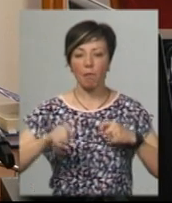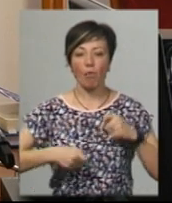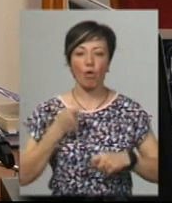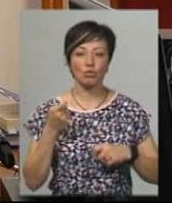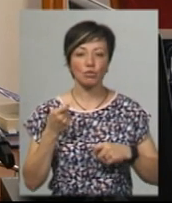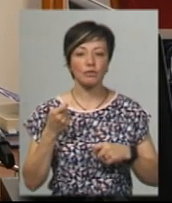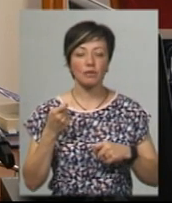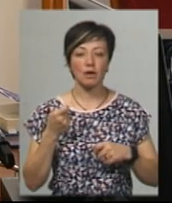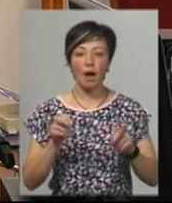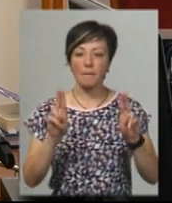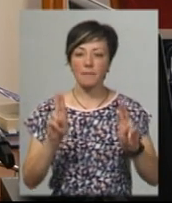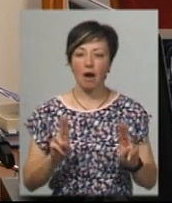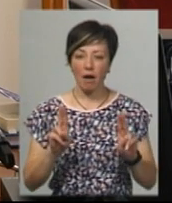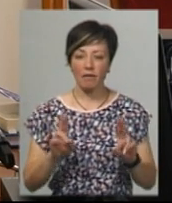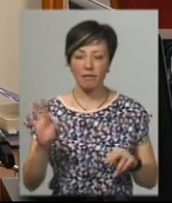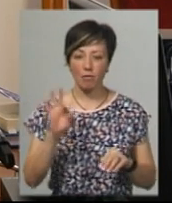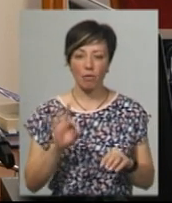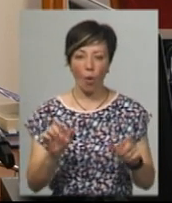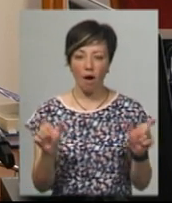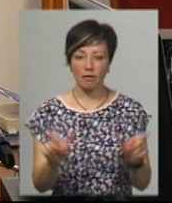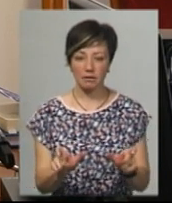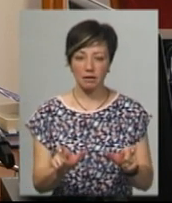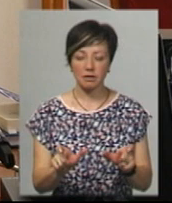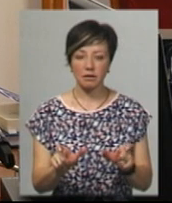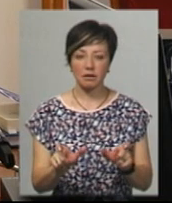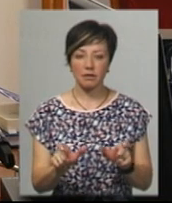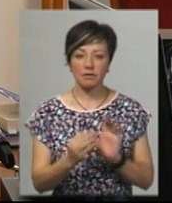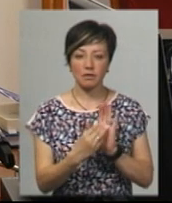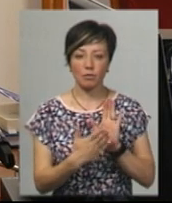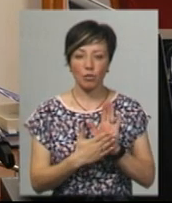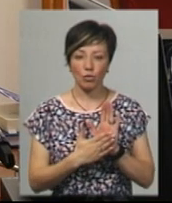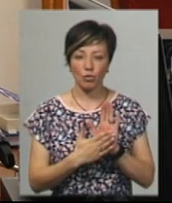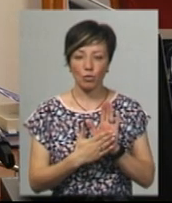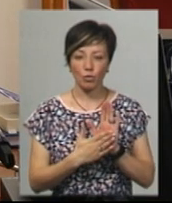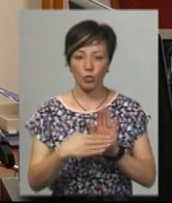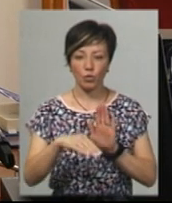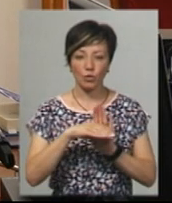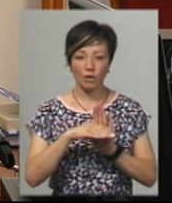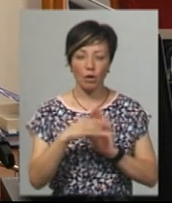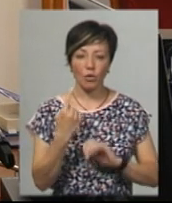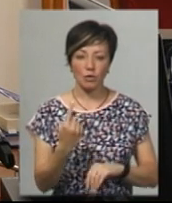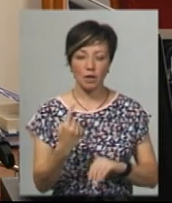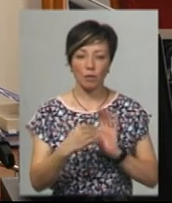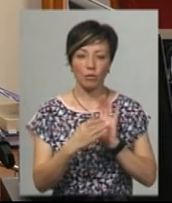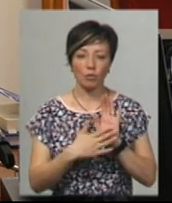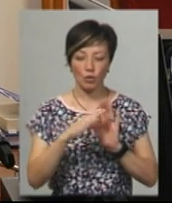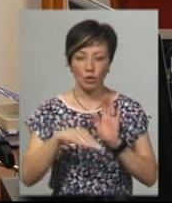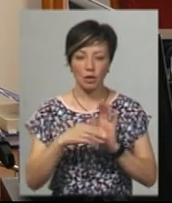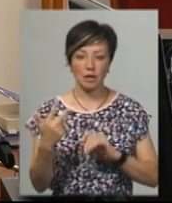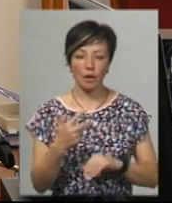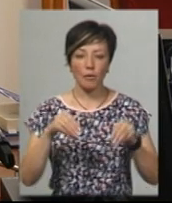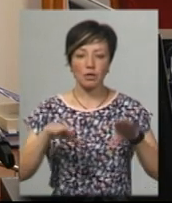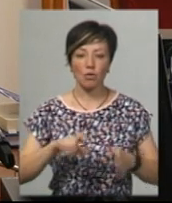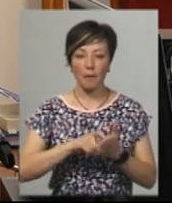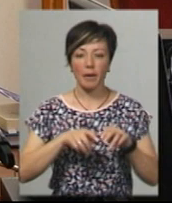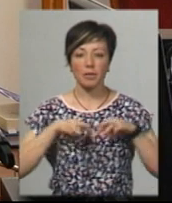порушив правила щодо карантину, встановлено під пунктом 1 пункту 3 постанови